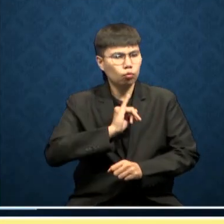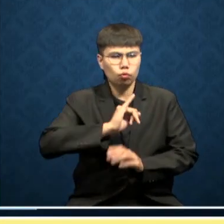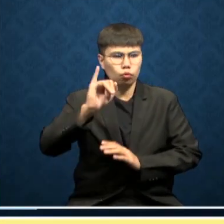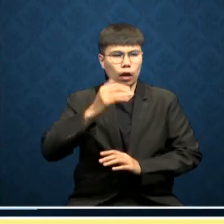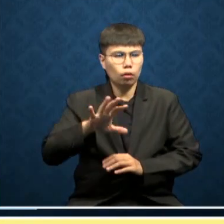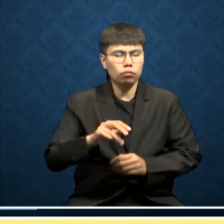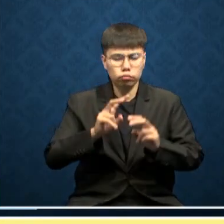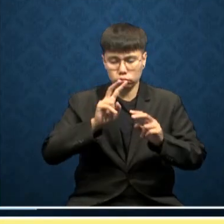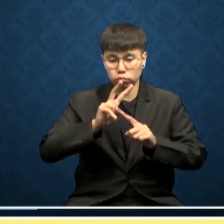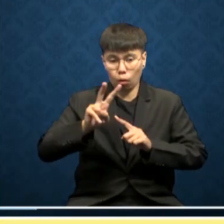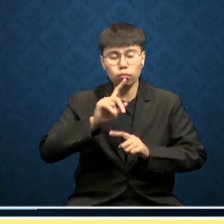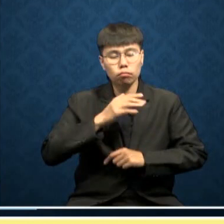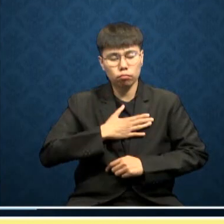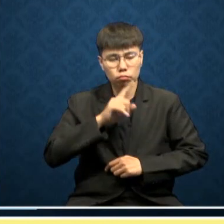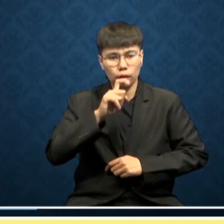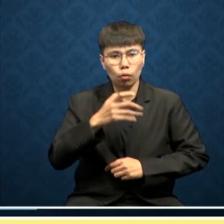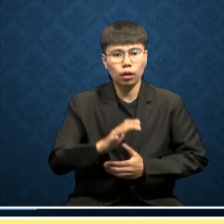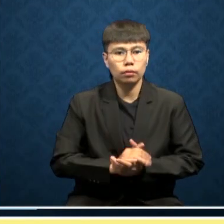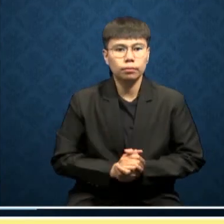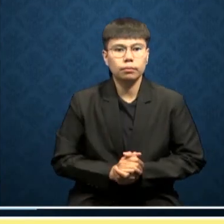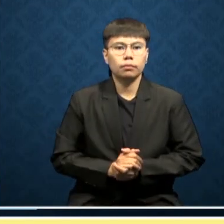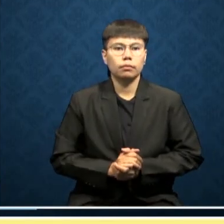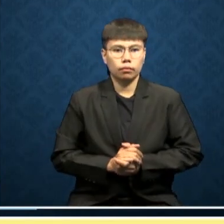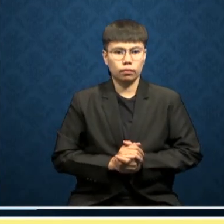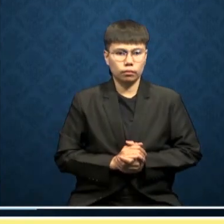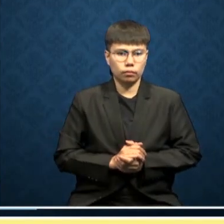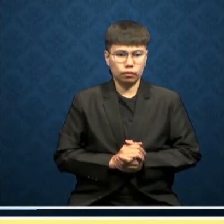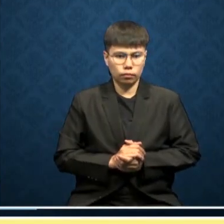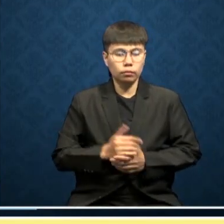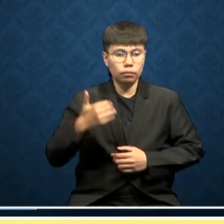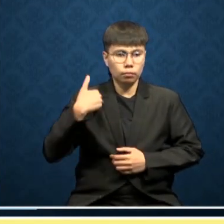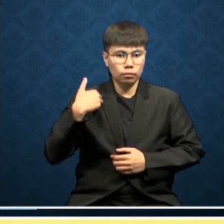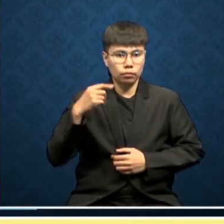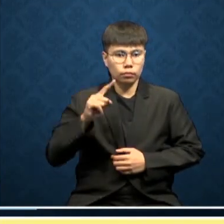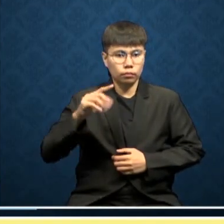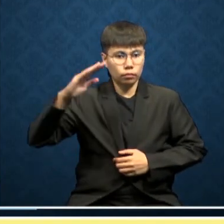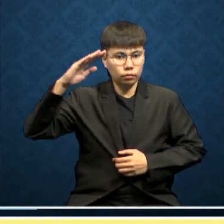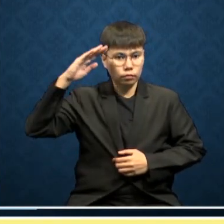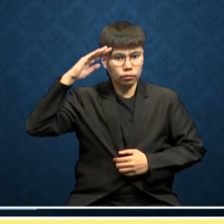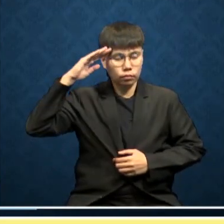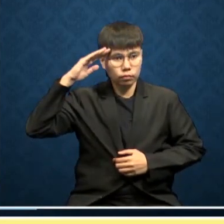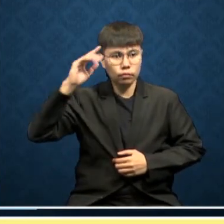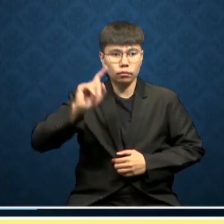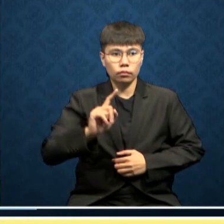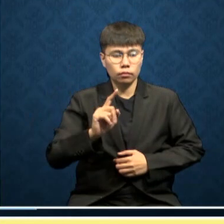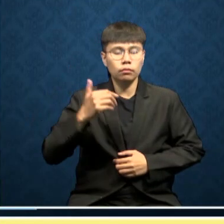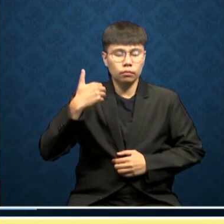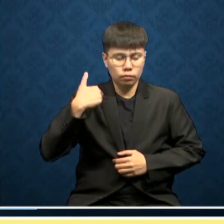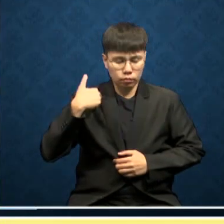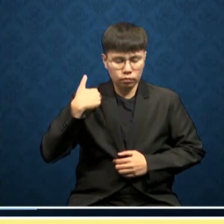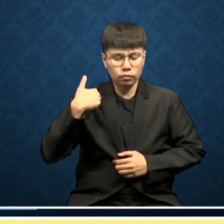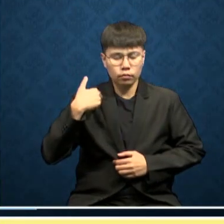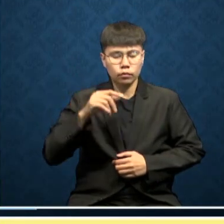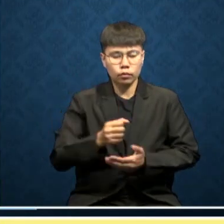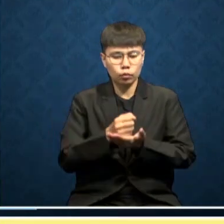ข้อ 2ผมถามว่าเอ่อให้ความใส่ใจต่อพนักงานสอบสวนสถานีตำรวจเพราะถือว่าเป็นหัวใจและเป็นต้นทางของ